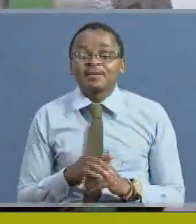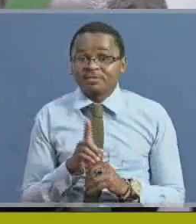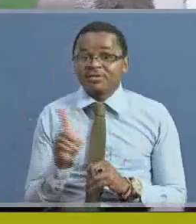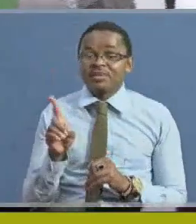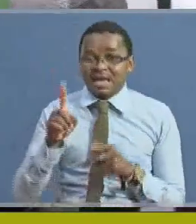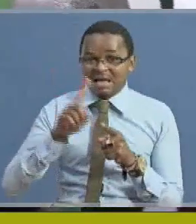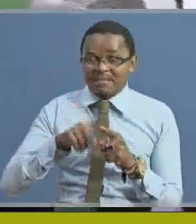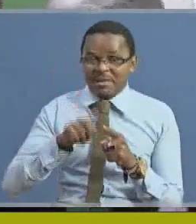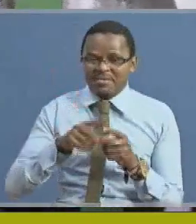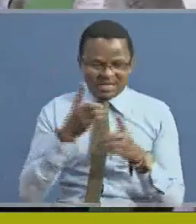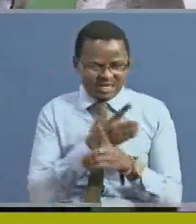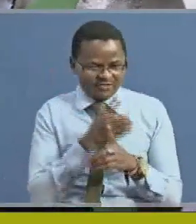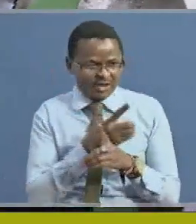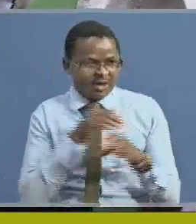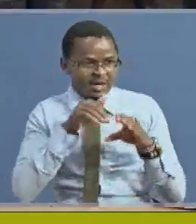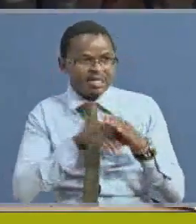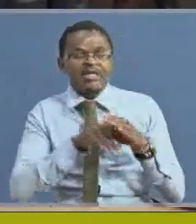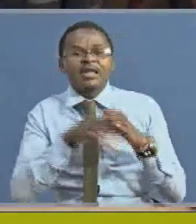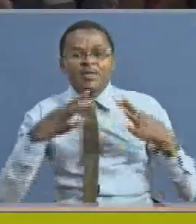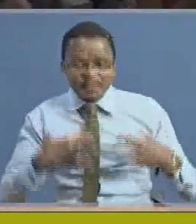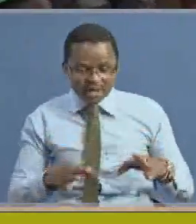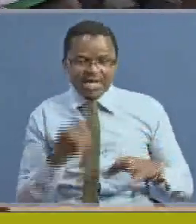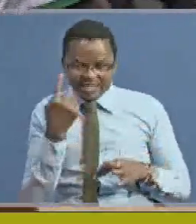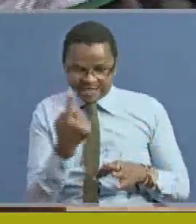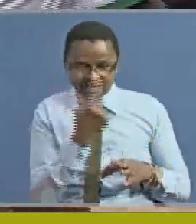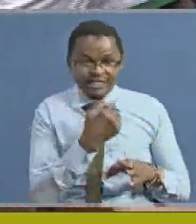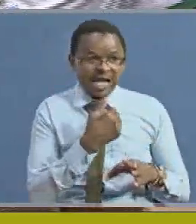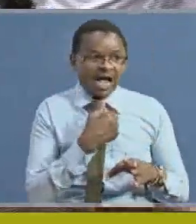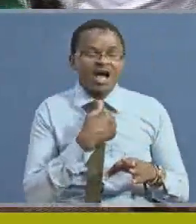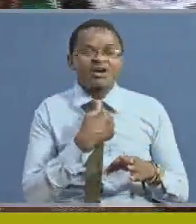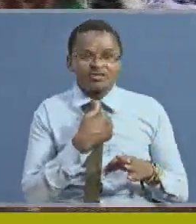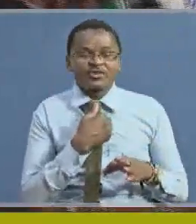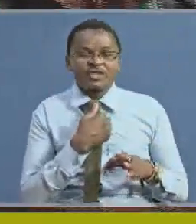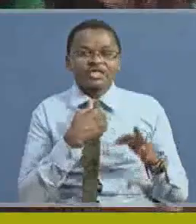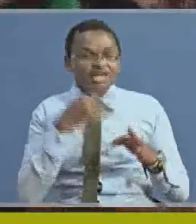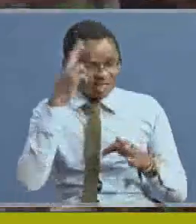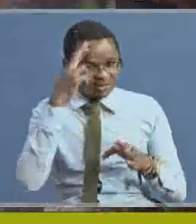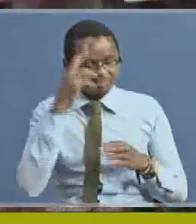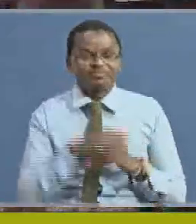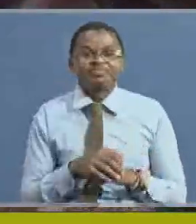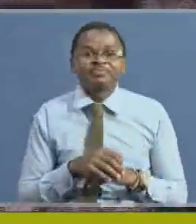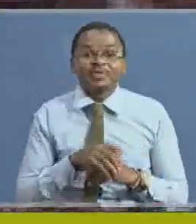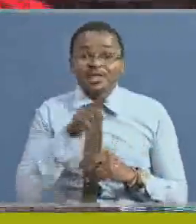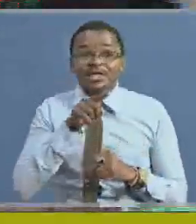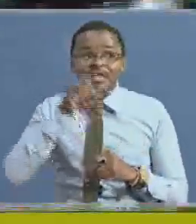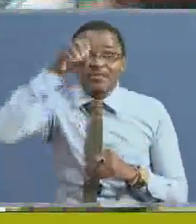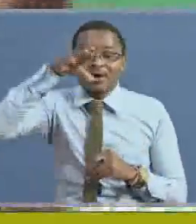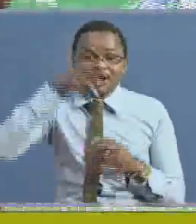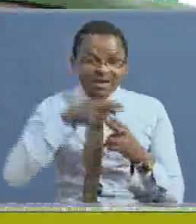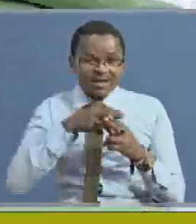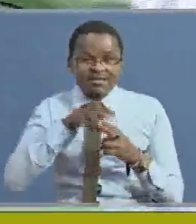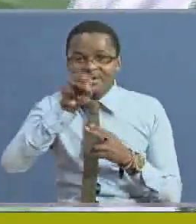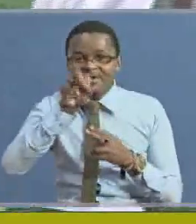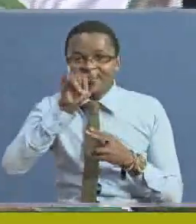Odhiambo ameziongeza vyombo tofauti kwenye vazi lake huku kila chombo kikiwa na maana yake. Hii taa inaitwa